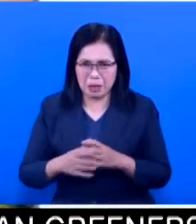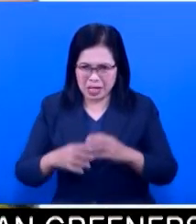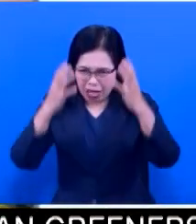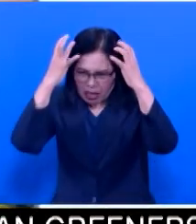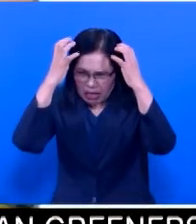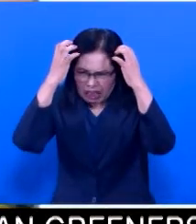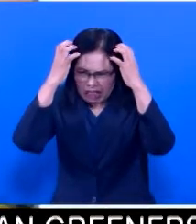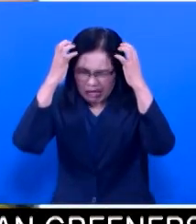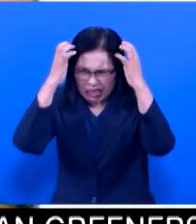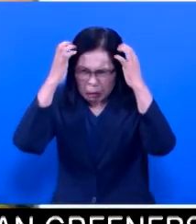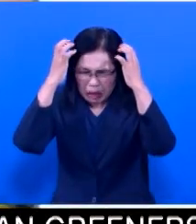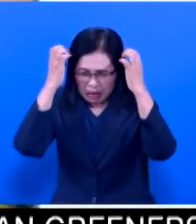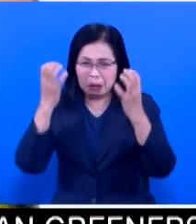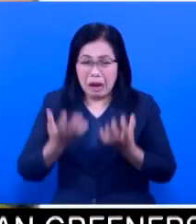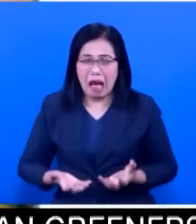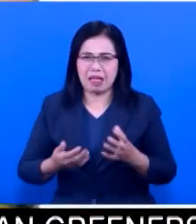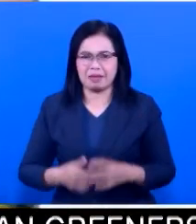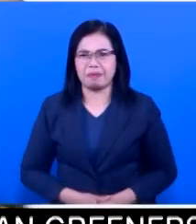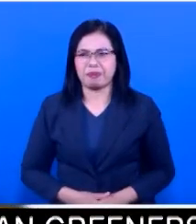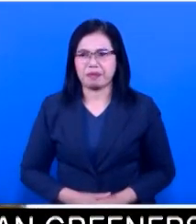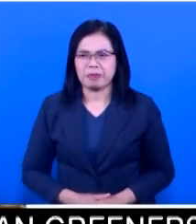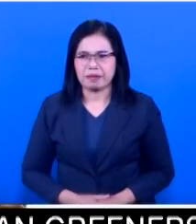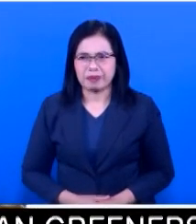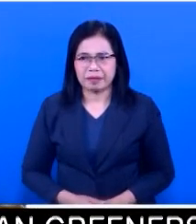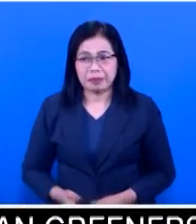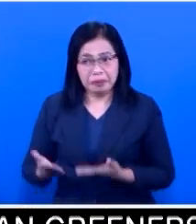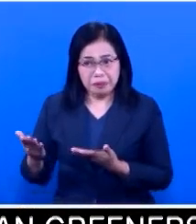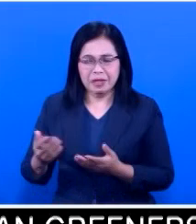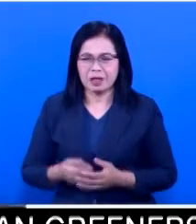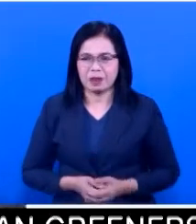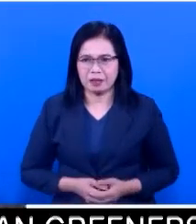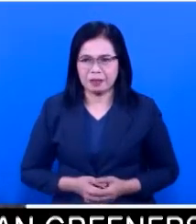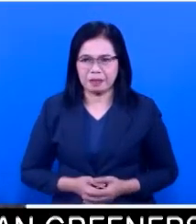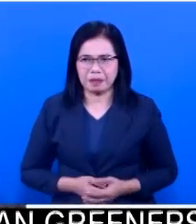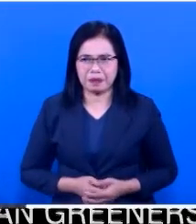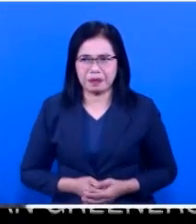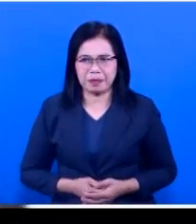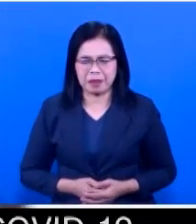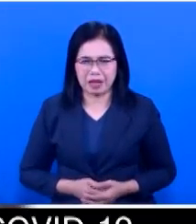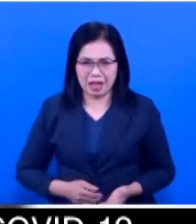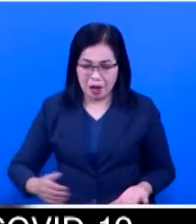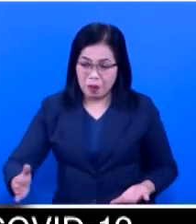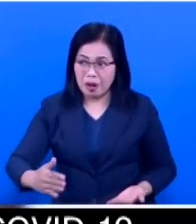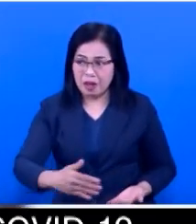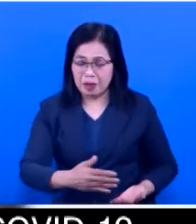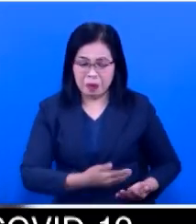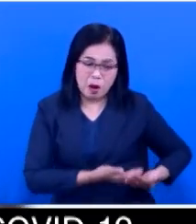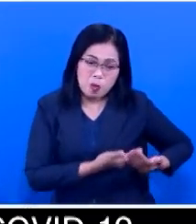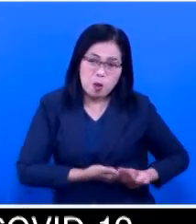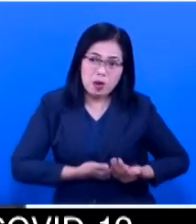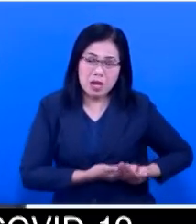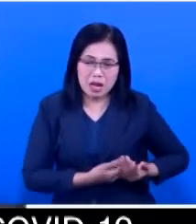fenomena unik di kalangan selebriti tanah air seperti Ivan Gunawan, Ruben Onsu, dan Soimah. Mereka mengadopsi boneka arwah atau spirit